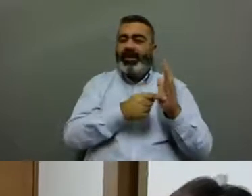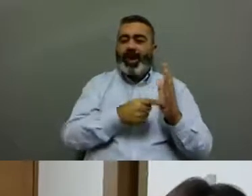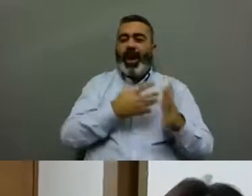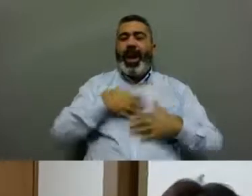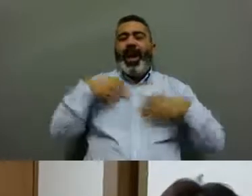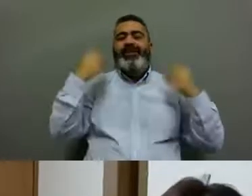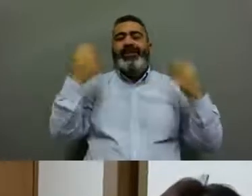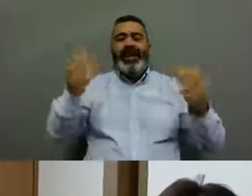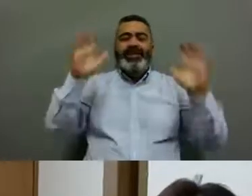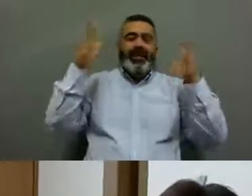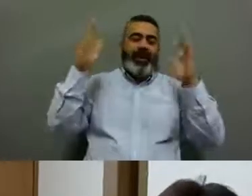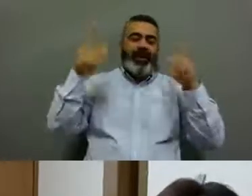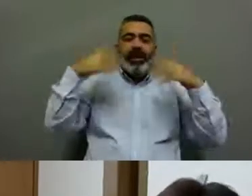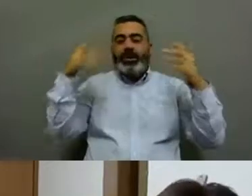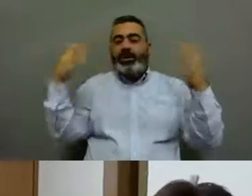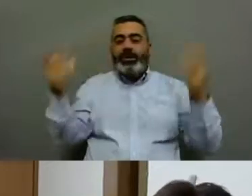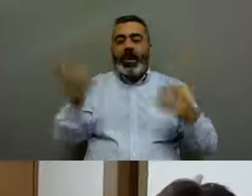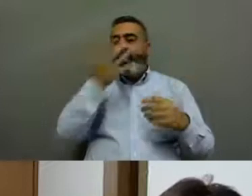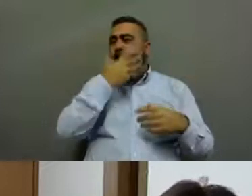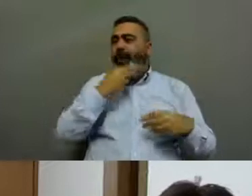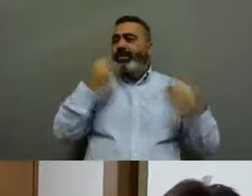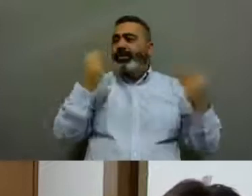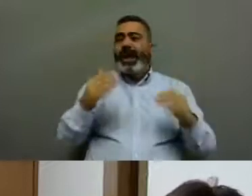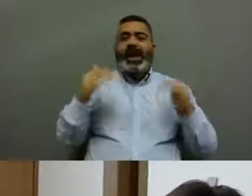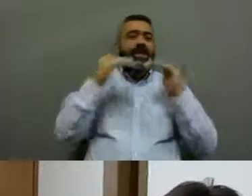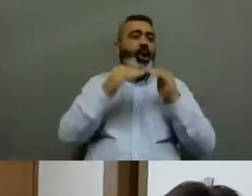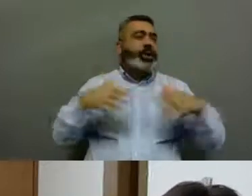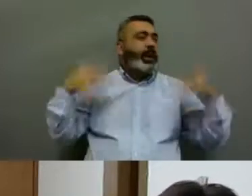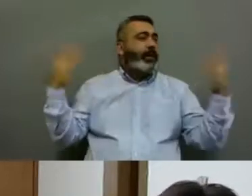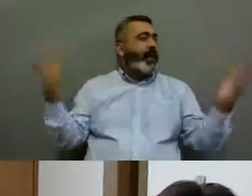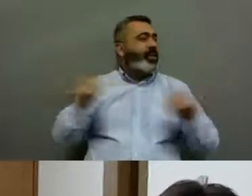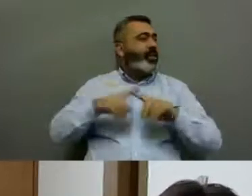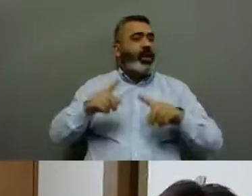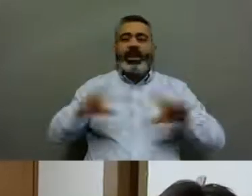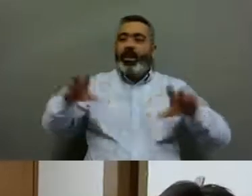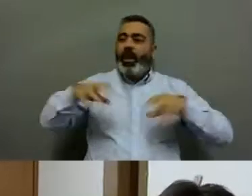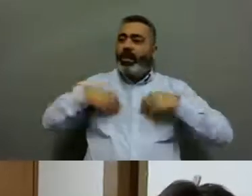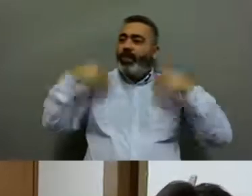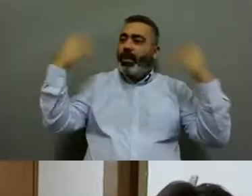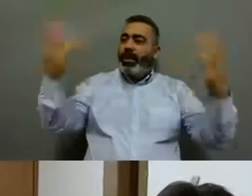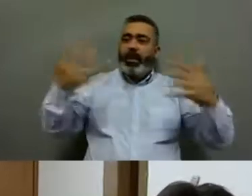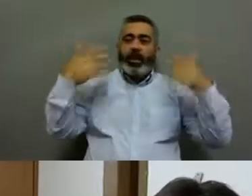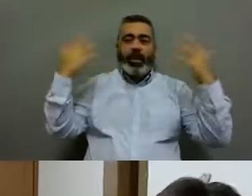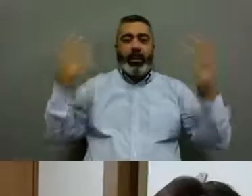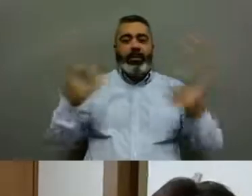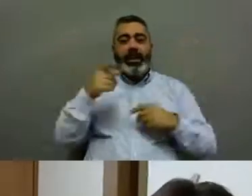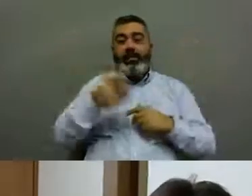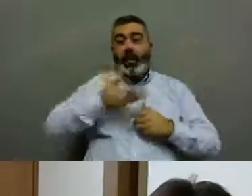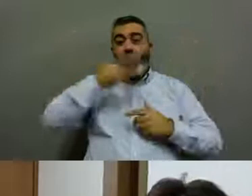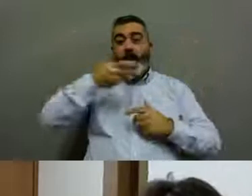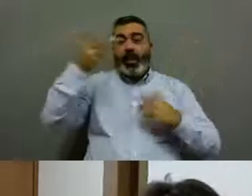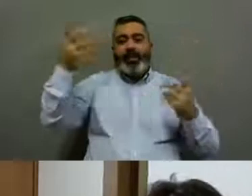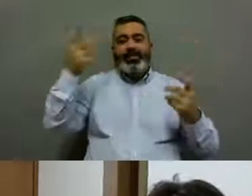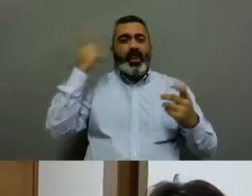ούτε τι ωραία, πώς όλοι ίσχυοι, όλοι διαφορετικοί και όλα αυτά, όλη αυτή η ρητορία πια